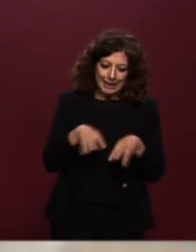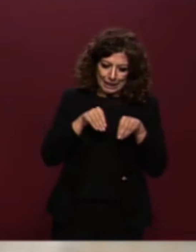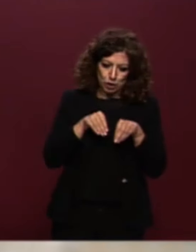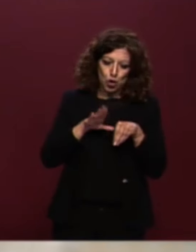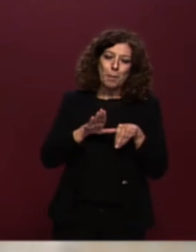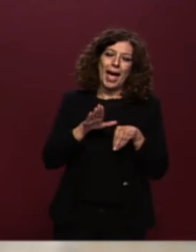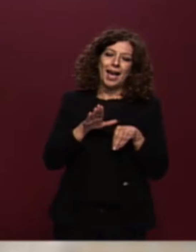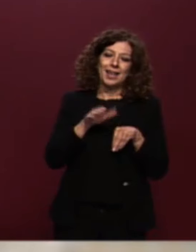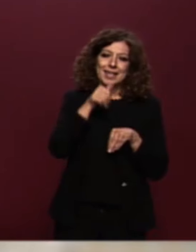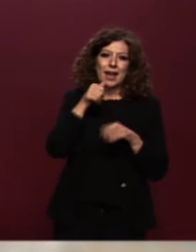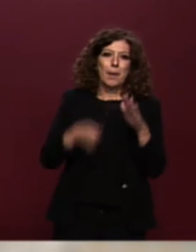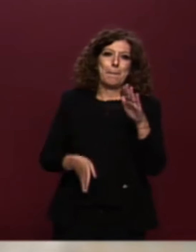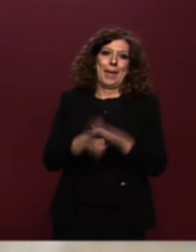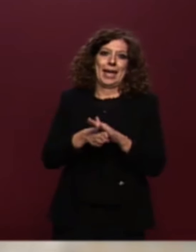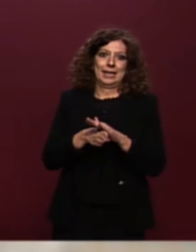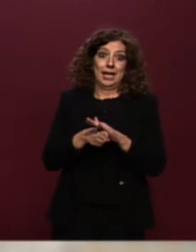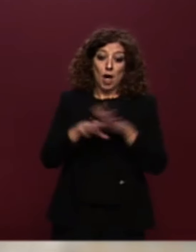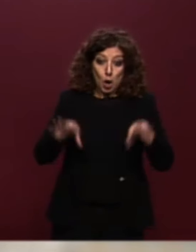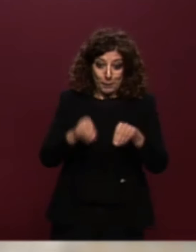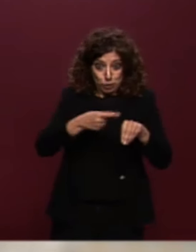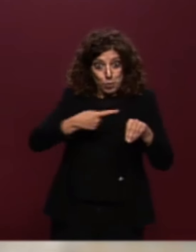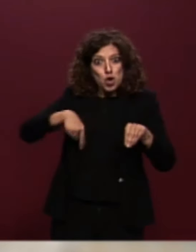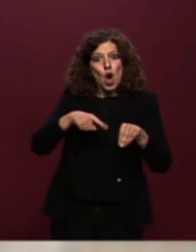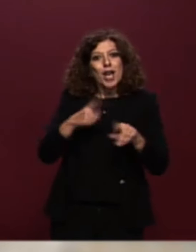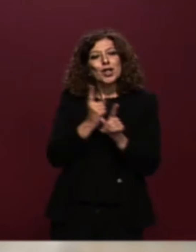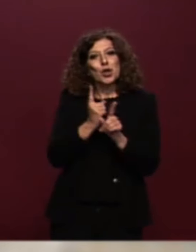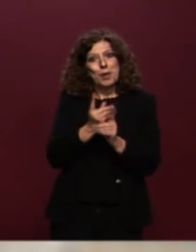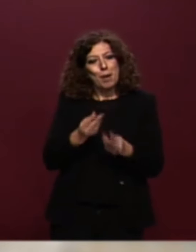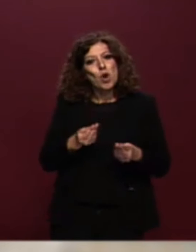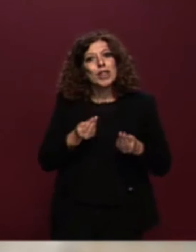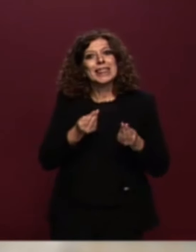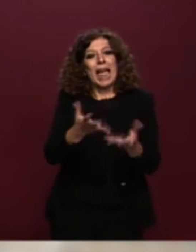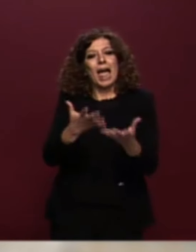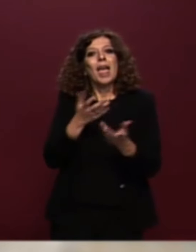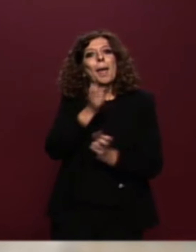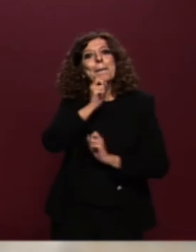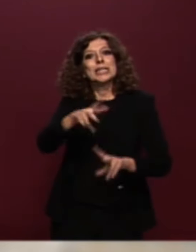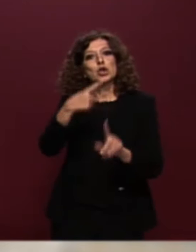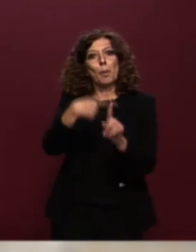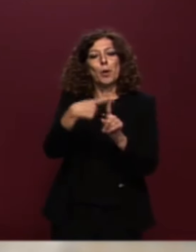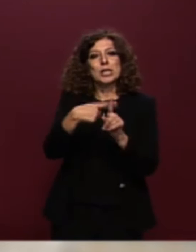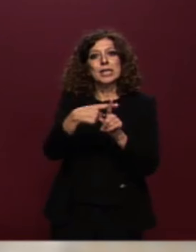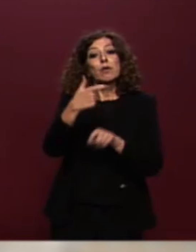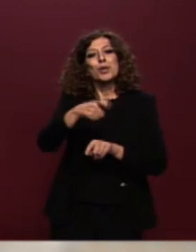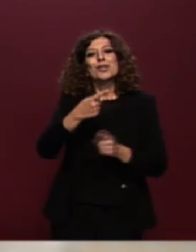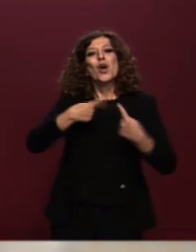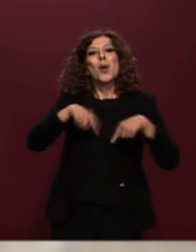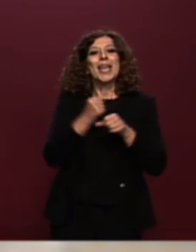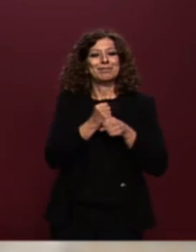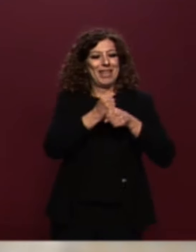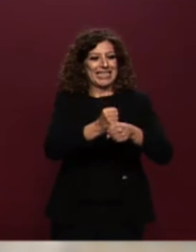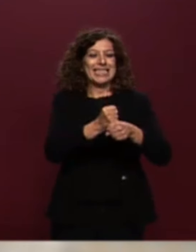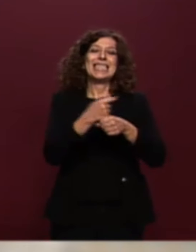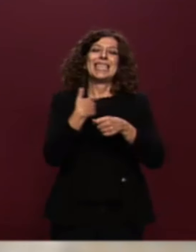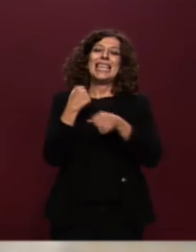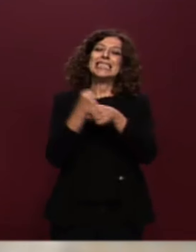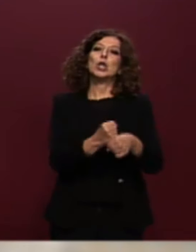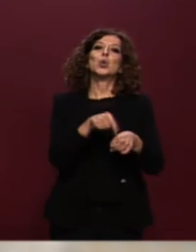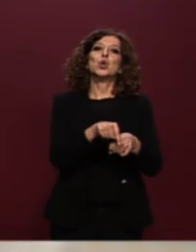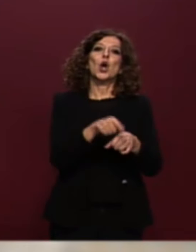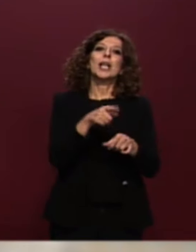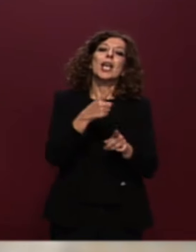buon esempio, a cominciare da noi, che rappresentiamo pro tempore le istituzioni e che abbiamo il dovere di aprire